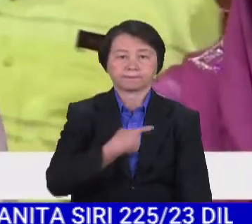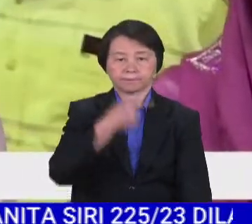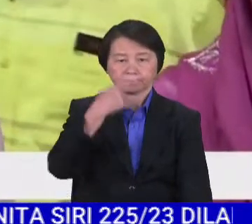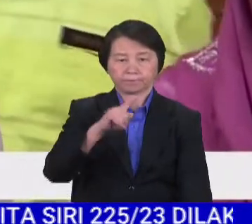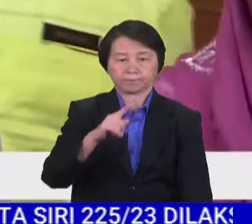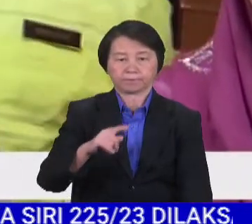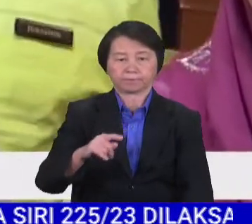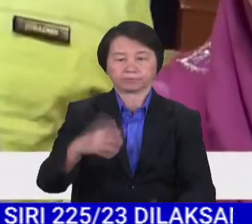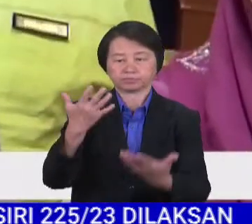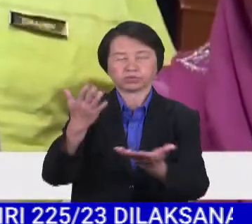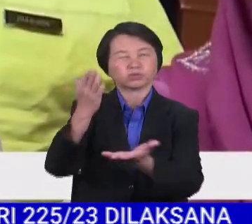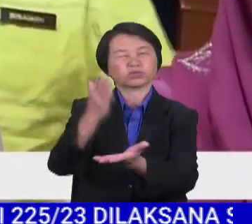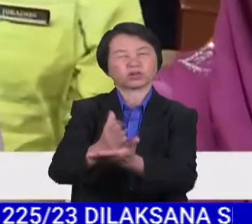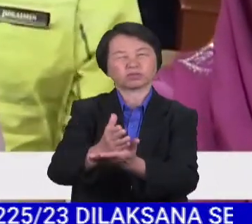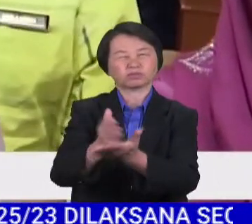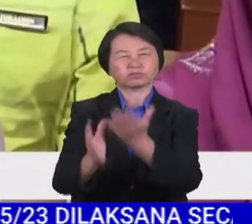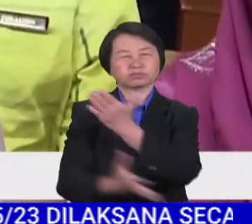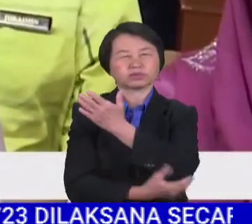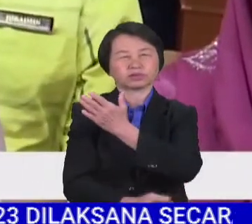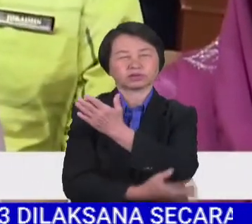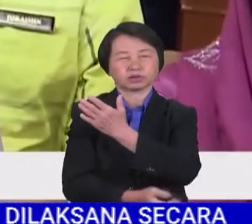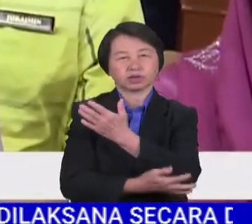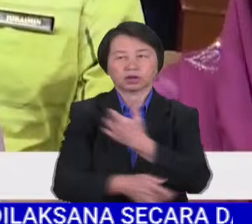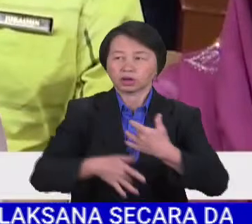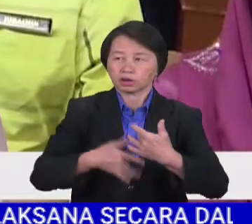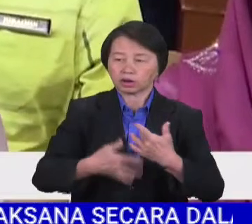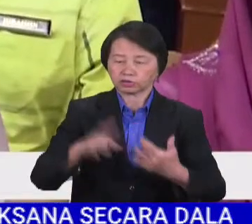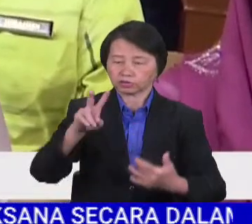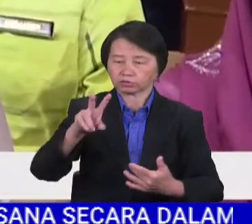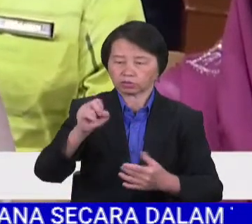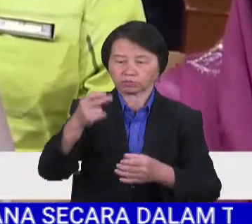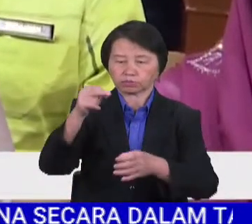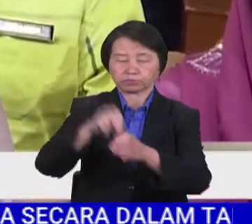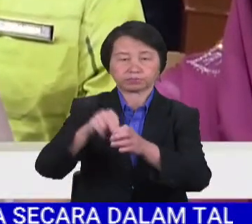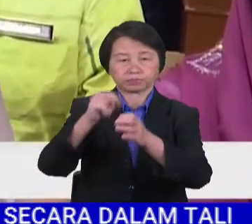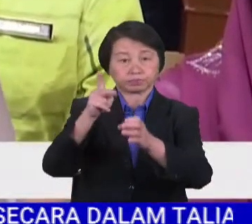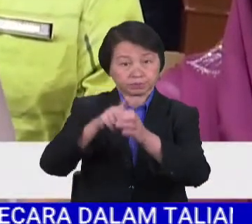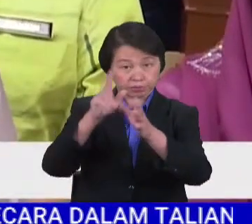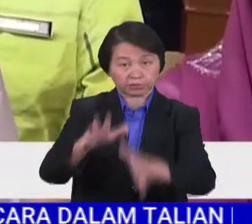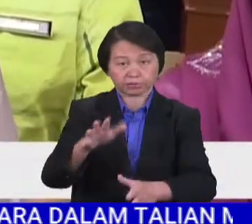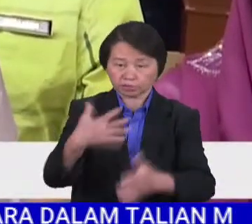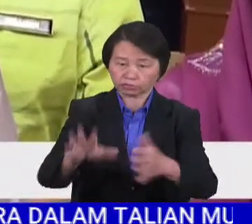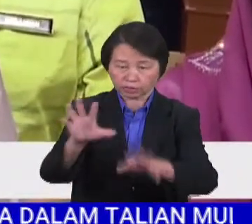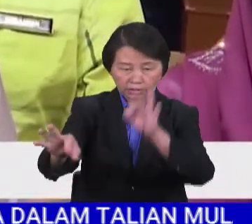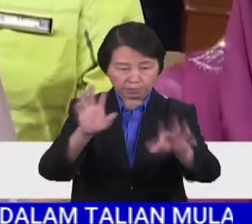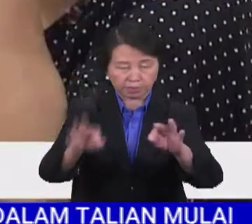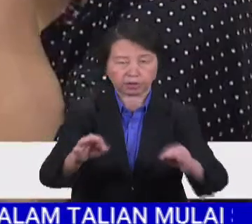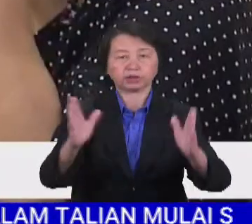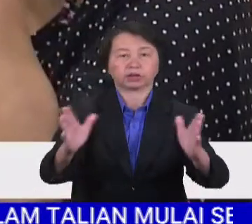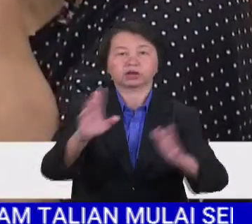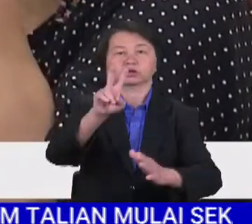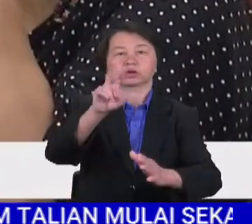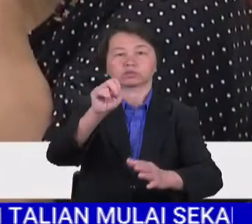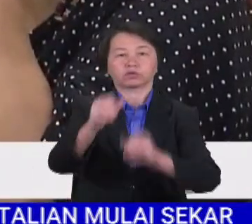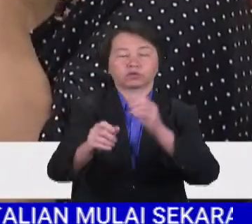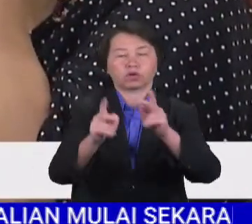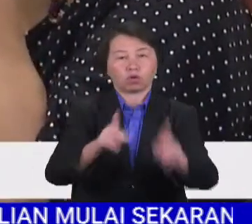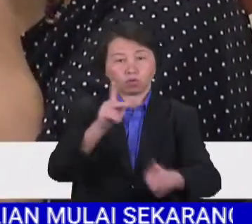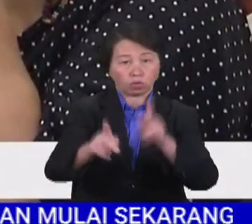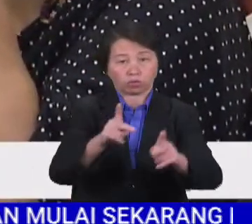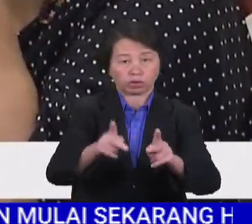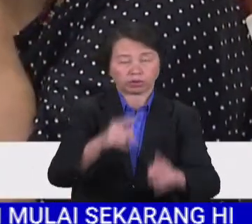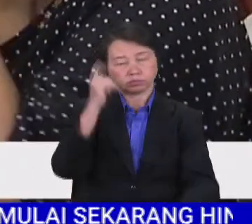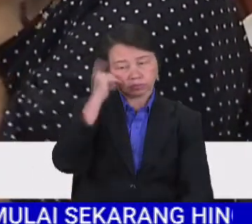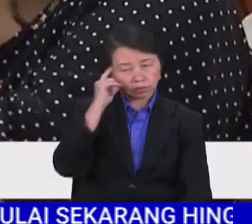membasmi kemiskinan jadi rasanya selama 20 peserta yang telah terpilih ini kita mengubah anggapan